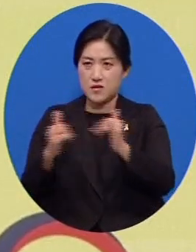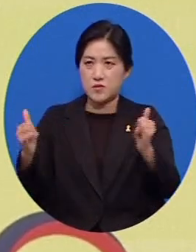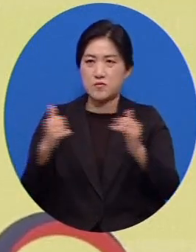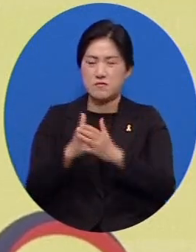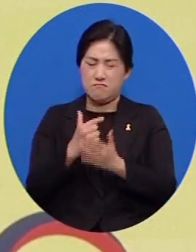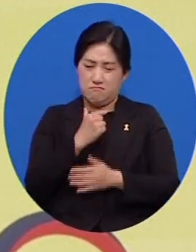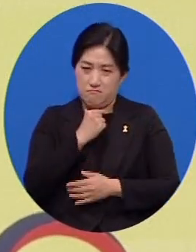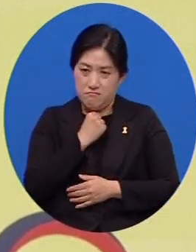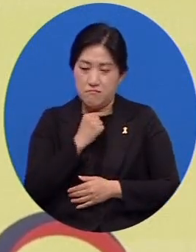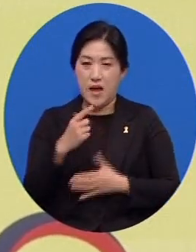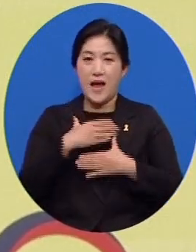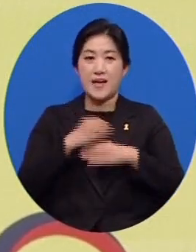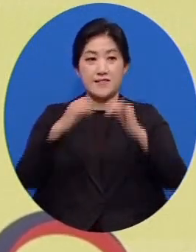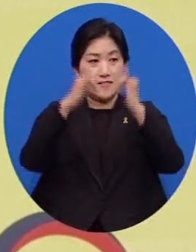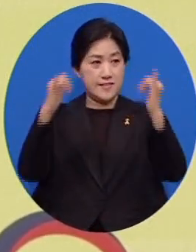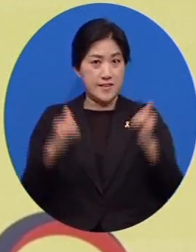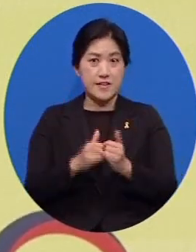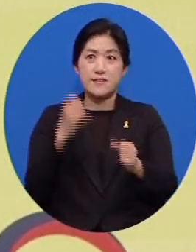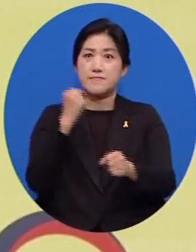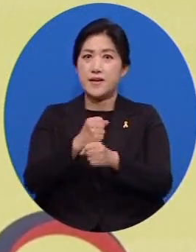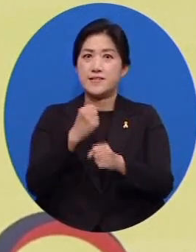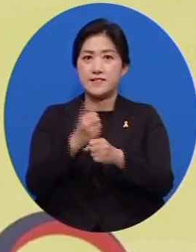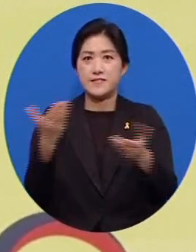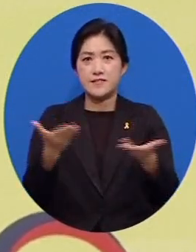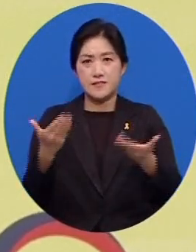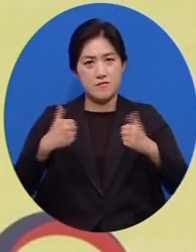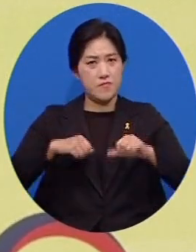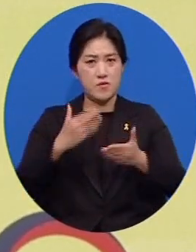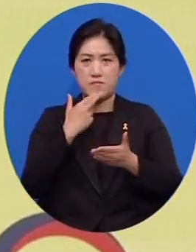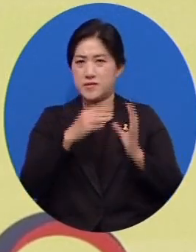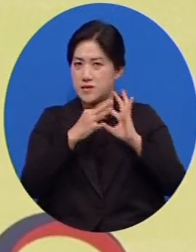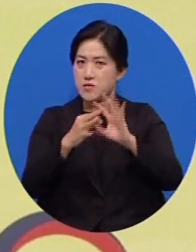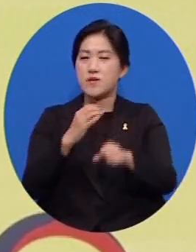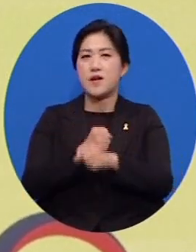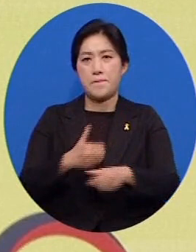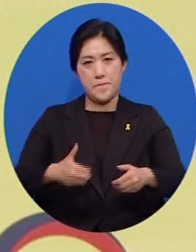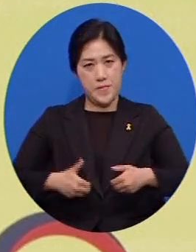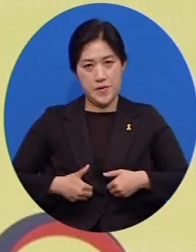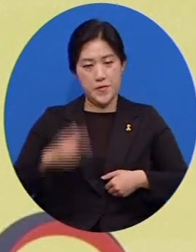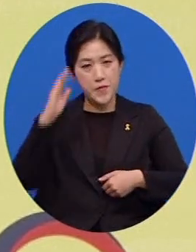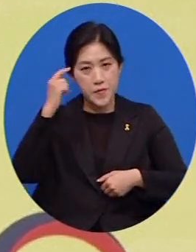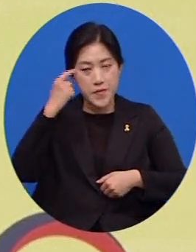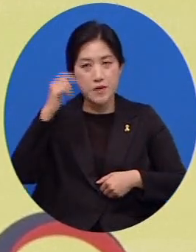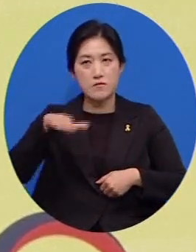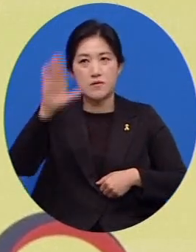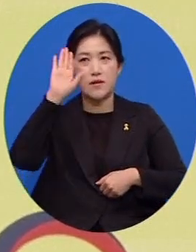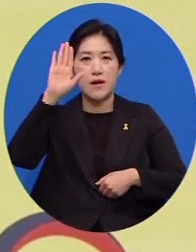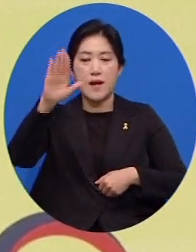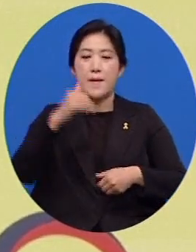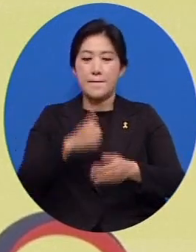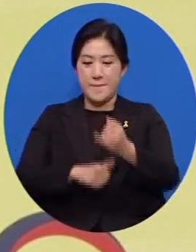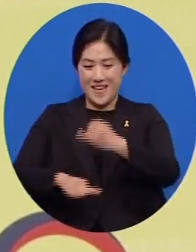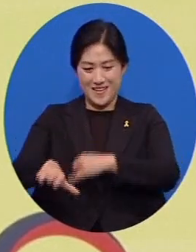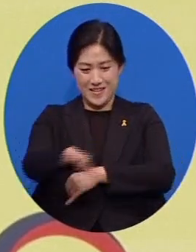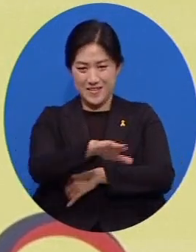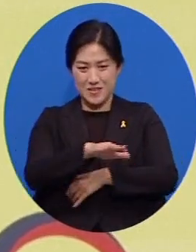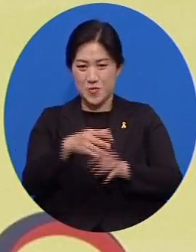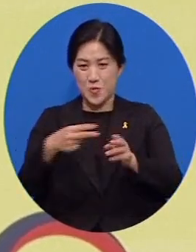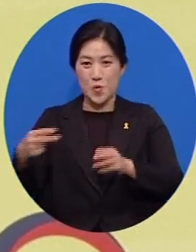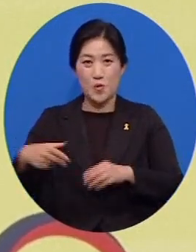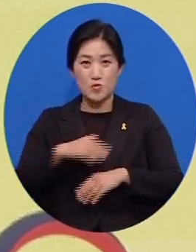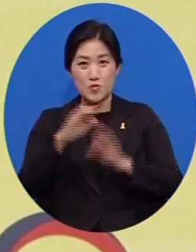염원인 안전사회를 만들어 나가야 합니다. 바로 우리들의 미래인 아이들을 위해서